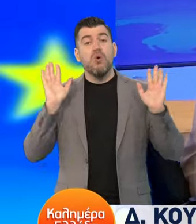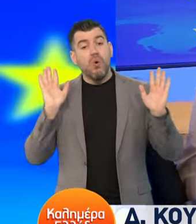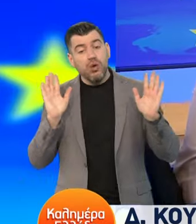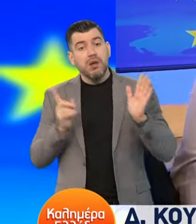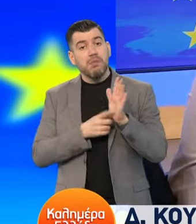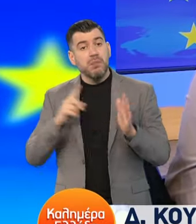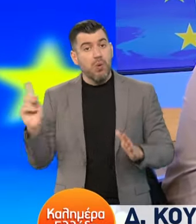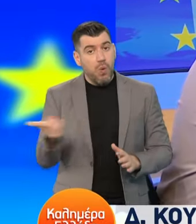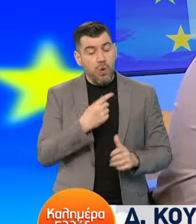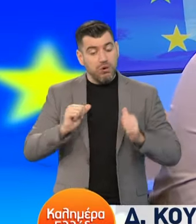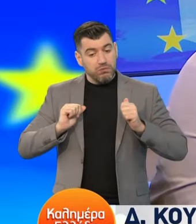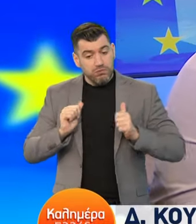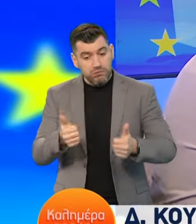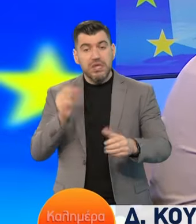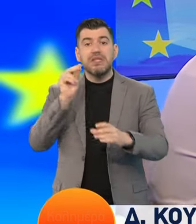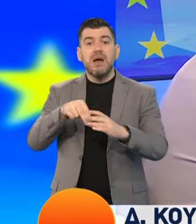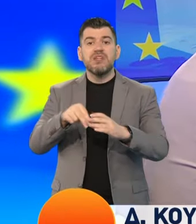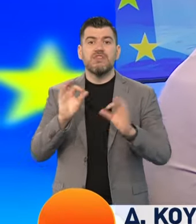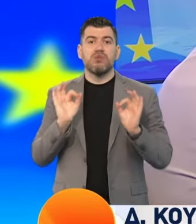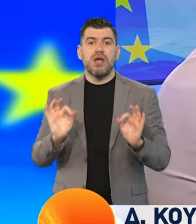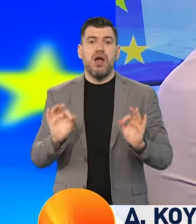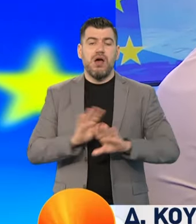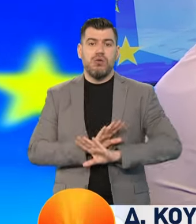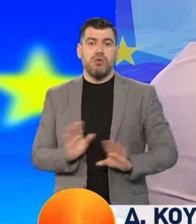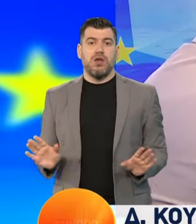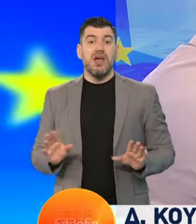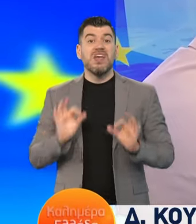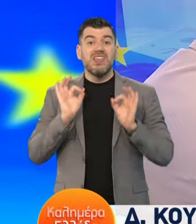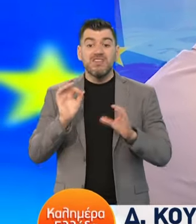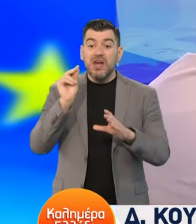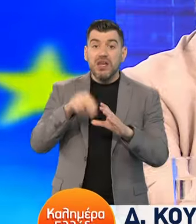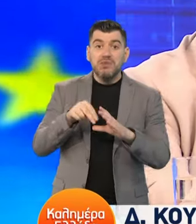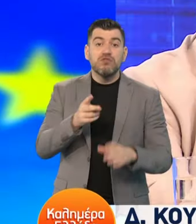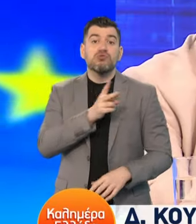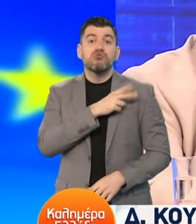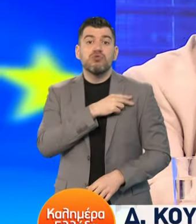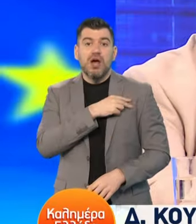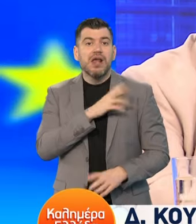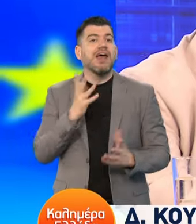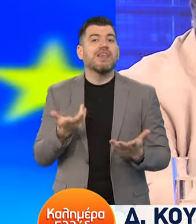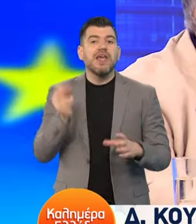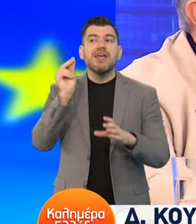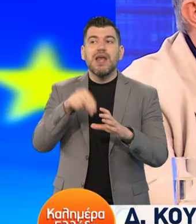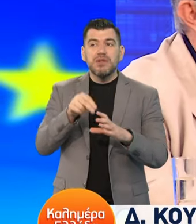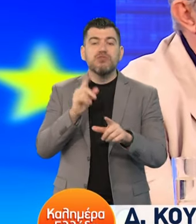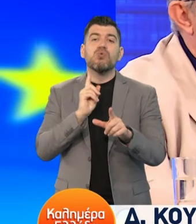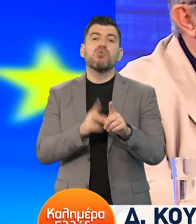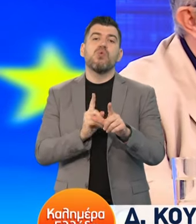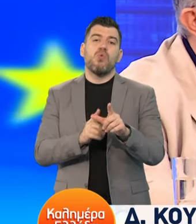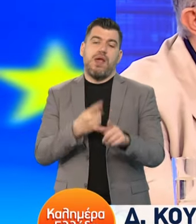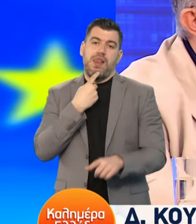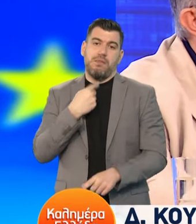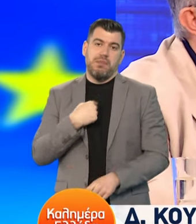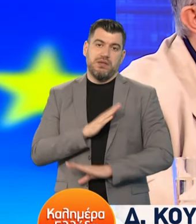να ψηφίσουν. Και βεβαίως να πάνε να ψηφίσουν σωστά, να ψηφίσουν το Κομμουνιστικό Κόμμα Ελλάδας. Λέμε εμείς,